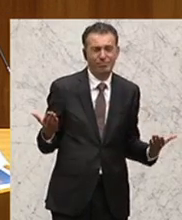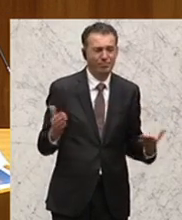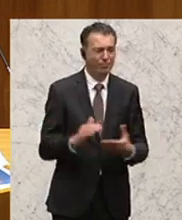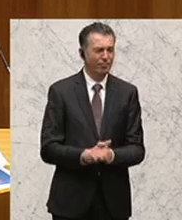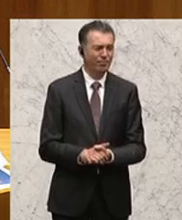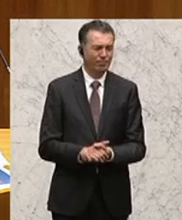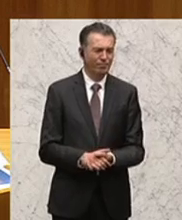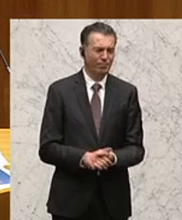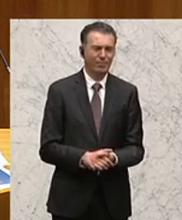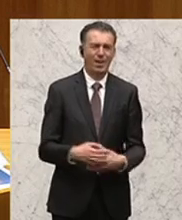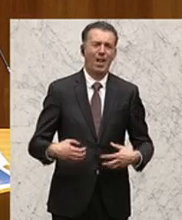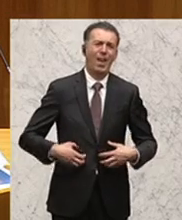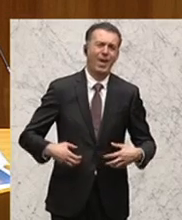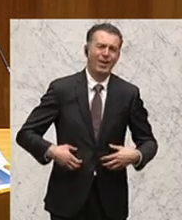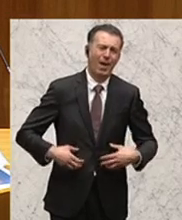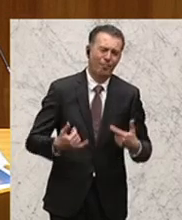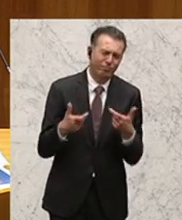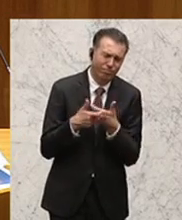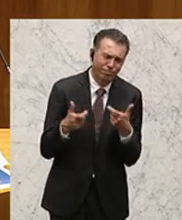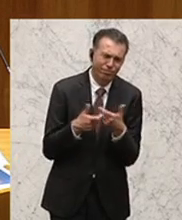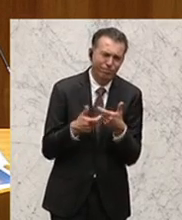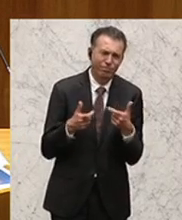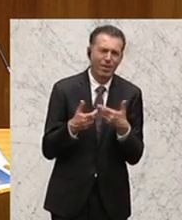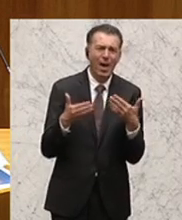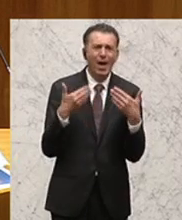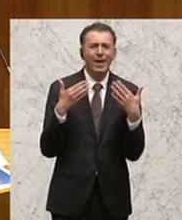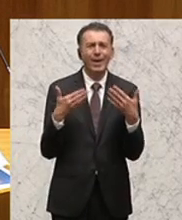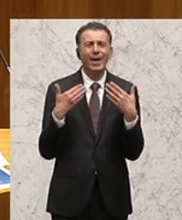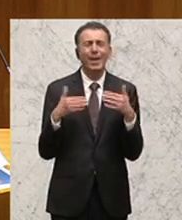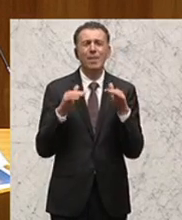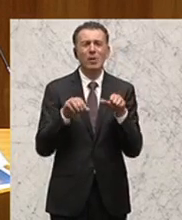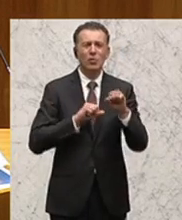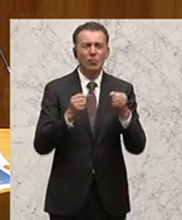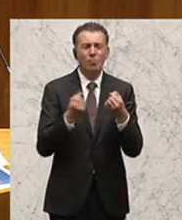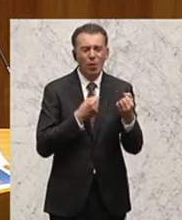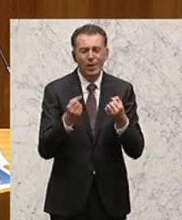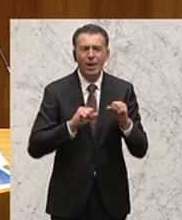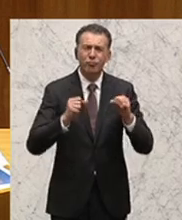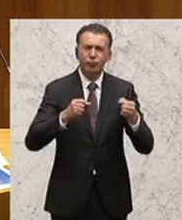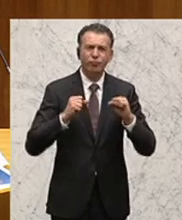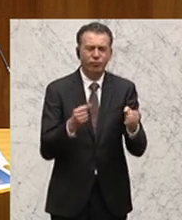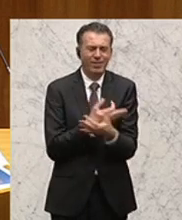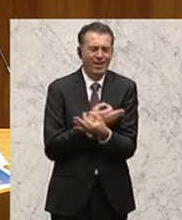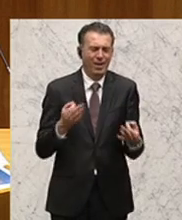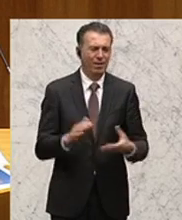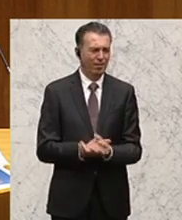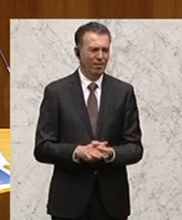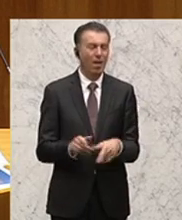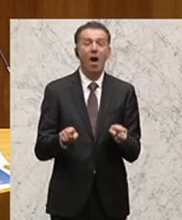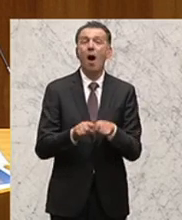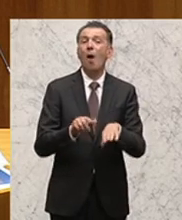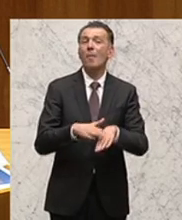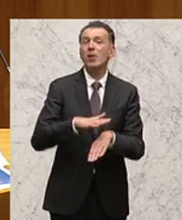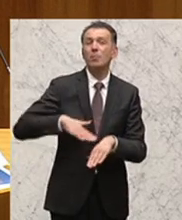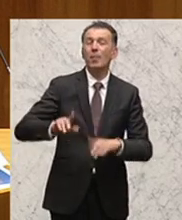weniger haben. Das ist lächerlich, das hat mit ambitionierter Klimaschutzpolitik gar nichts zu tun. Auch nur ein Beispiel für den Bereich